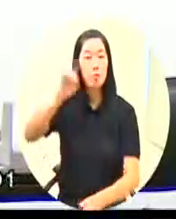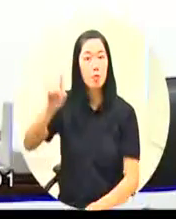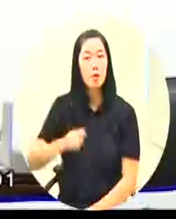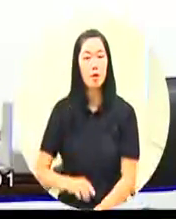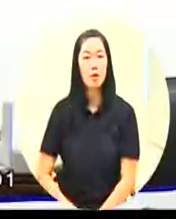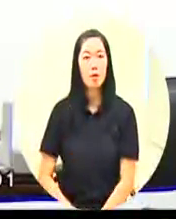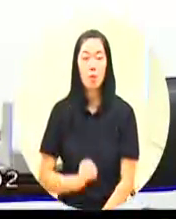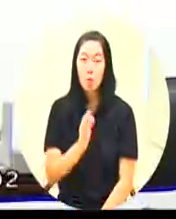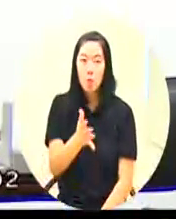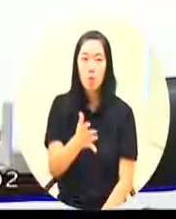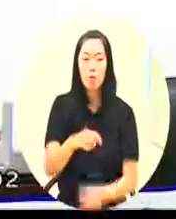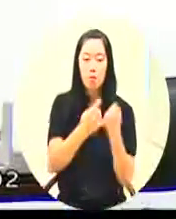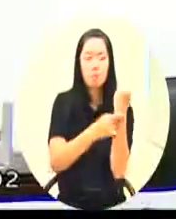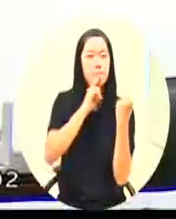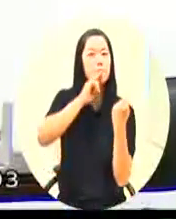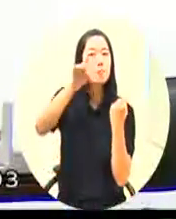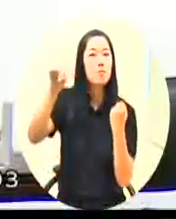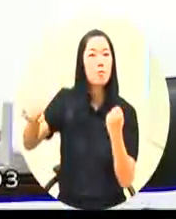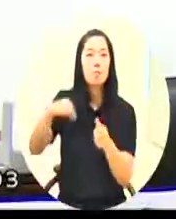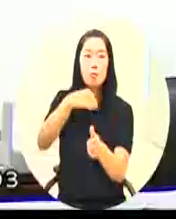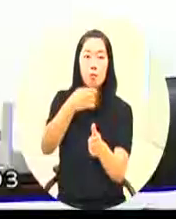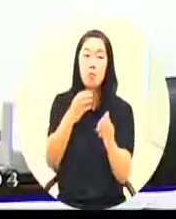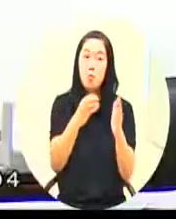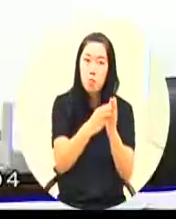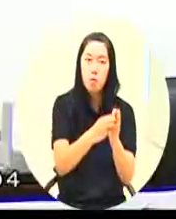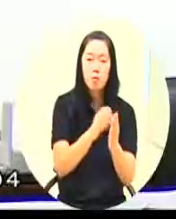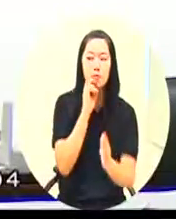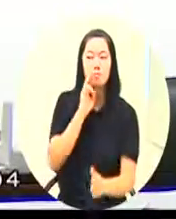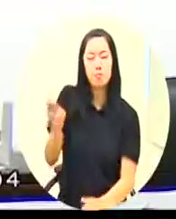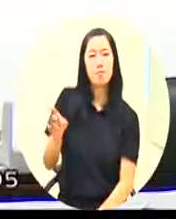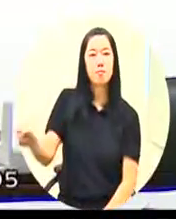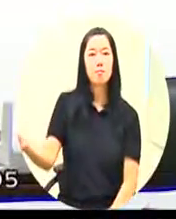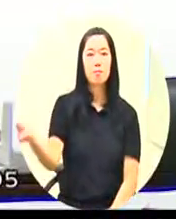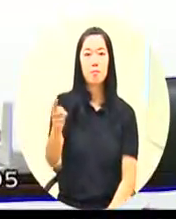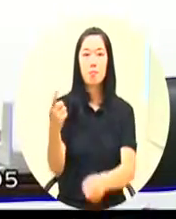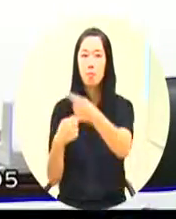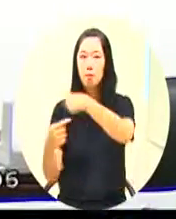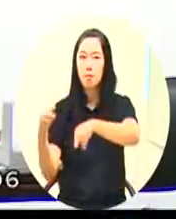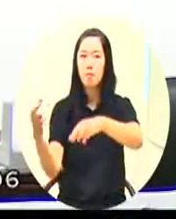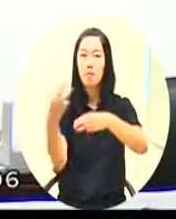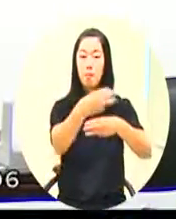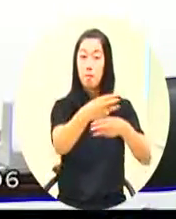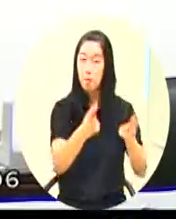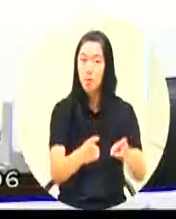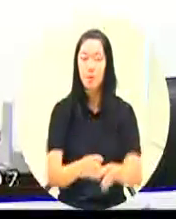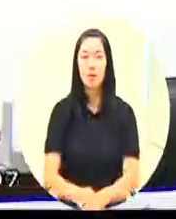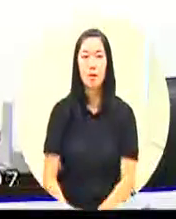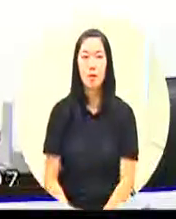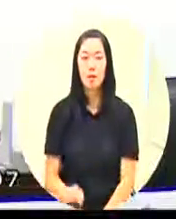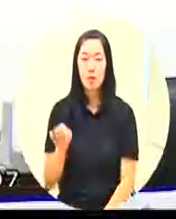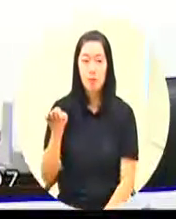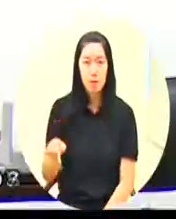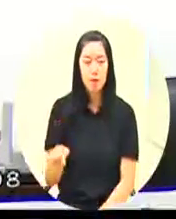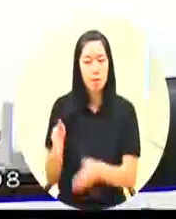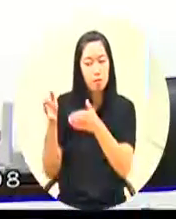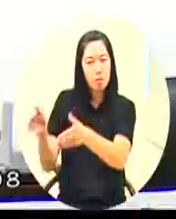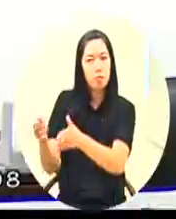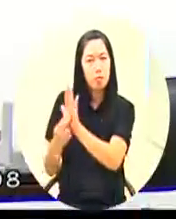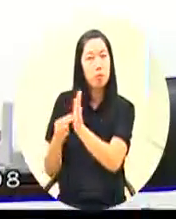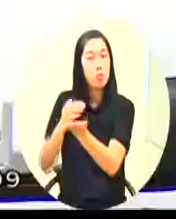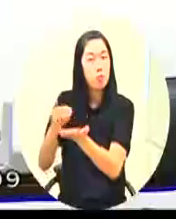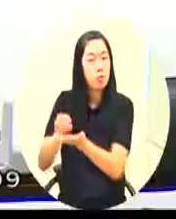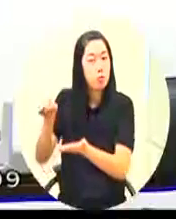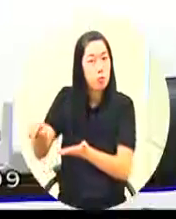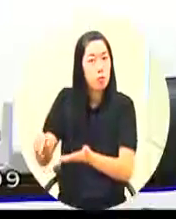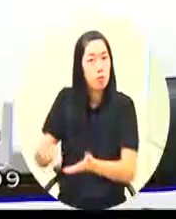为只有提告，我们的教育局才会叫男同学转班。而我们在处理这样的方式，这样的事件，就